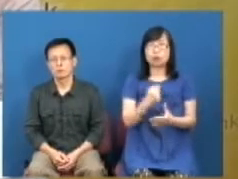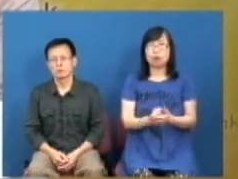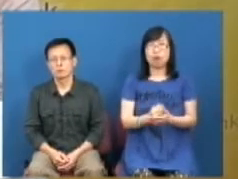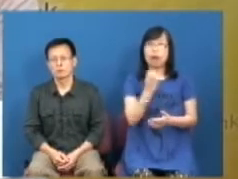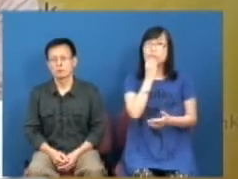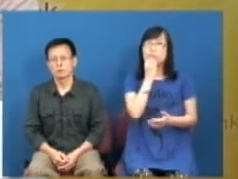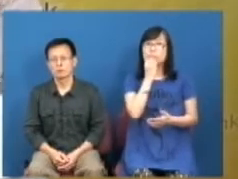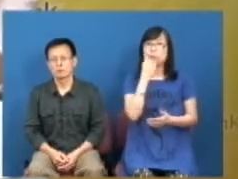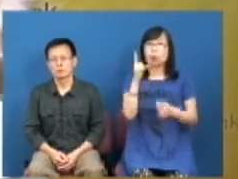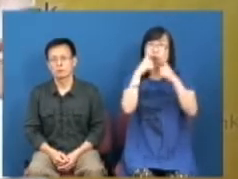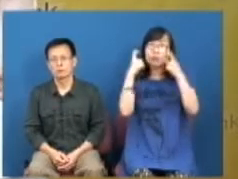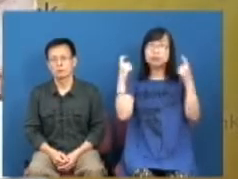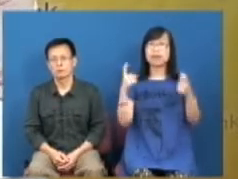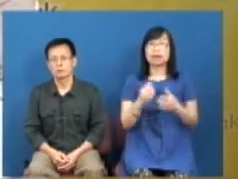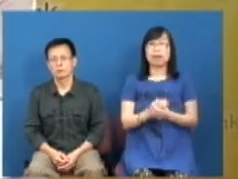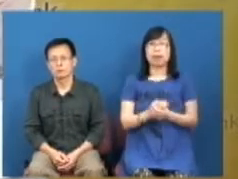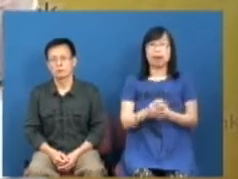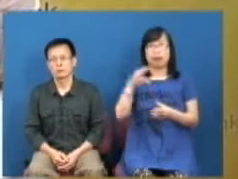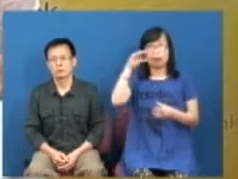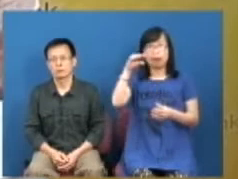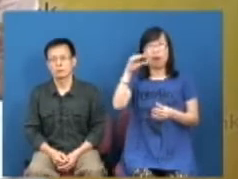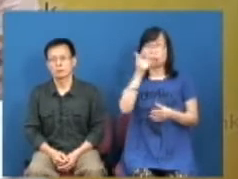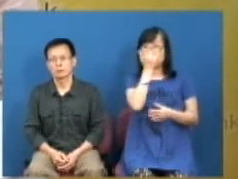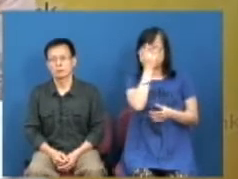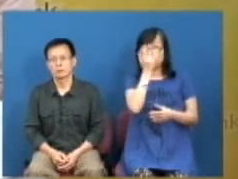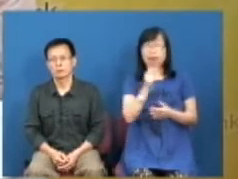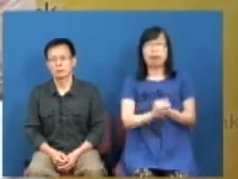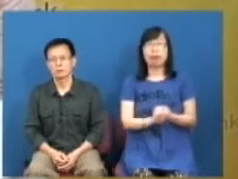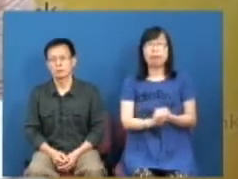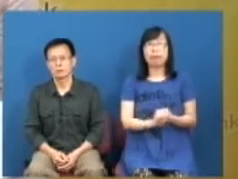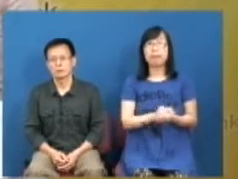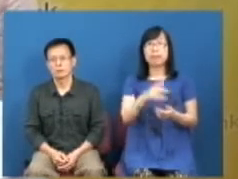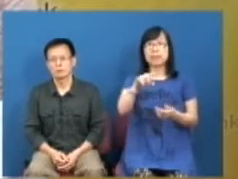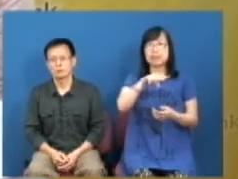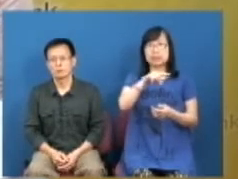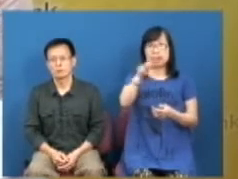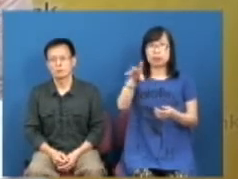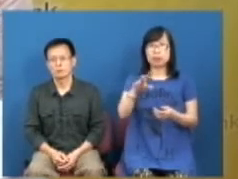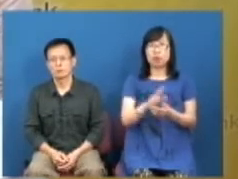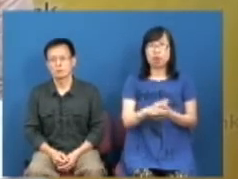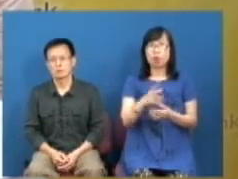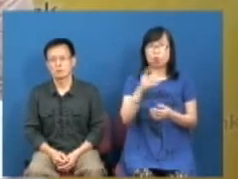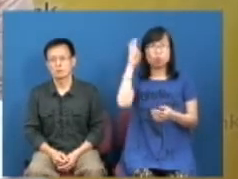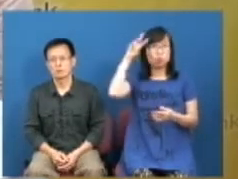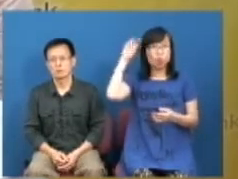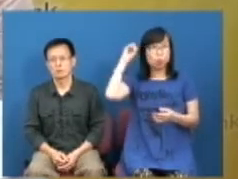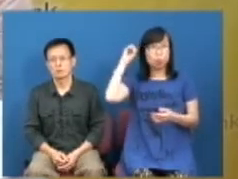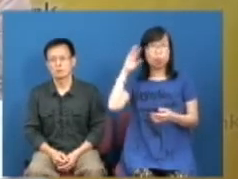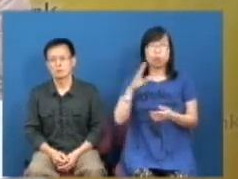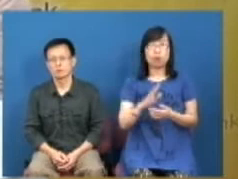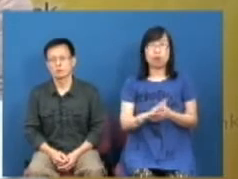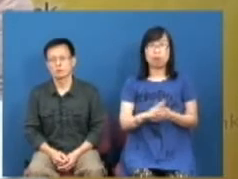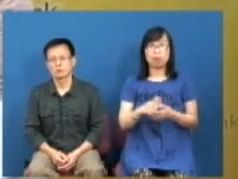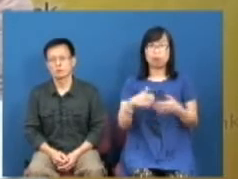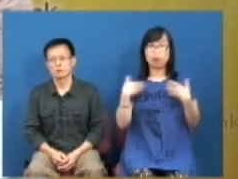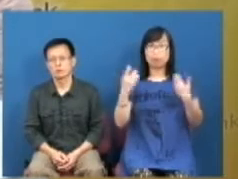啊，以至厚德區啊，全部去到半件村海邊，或者成個日出康城啊、寶